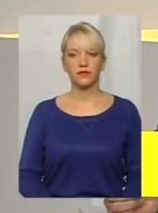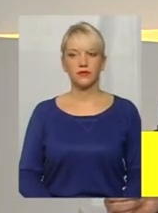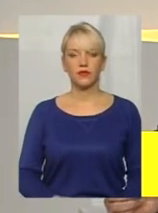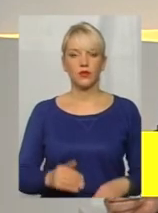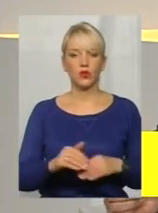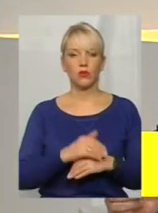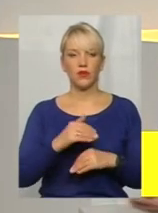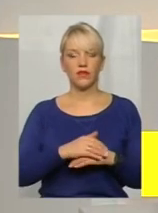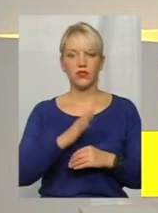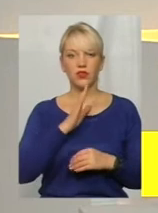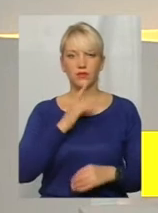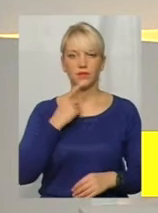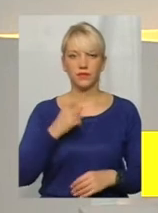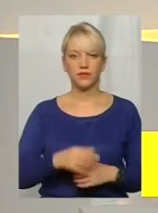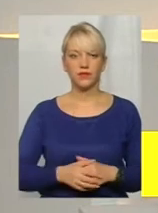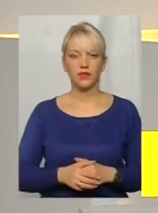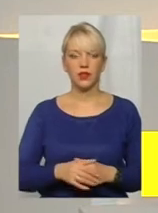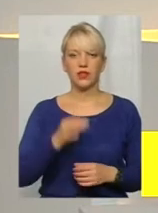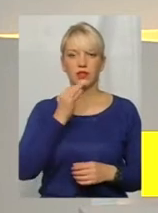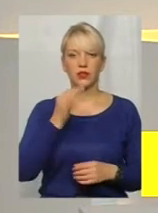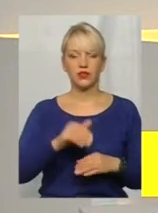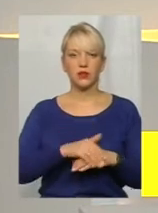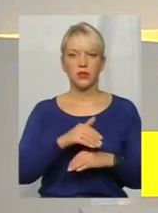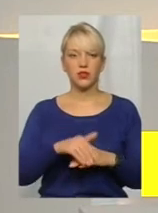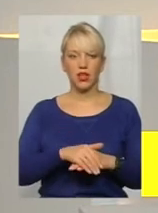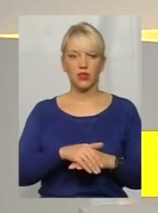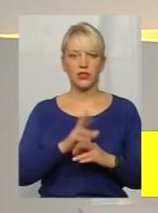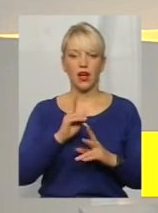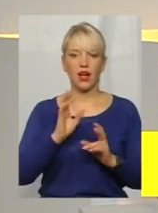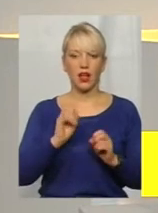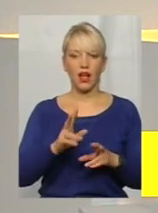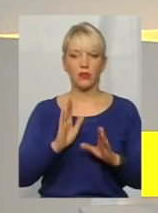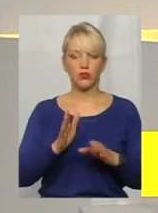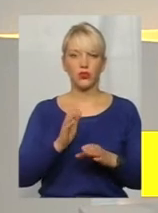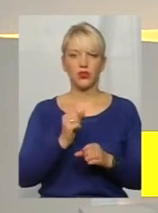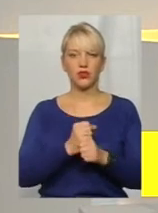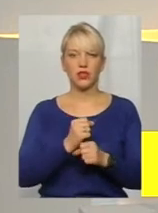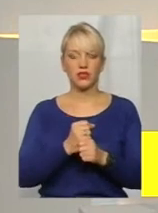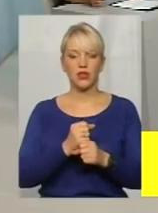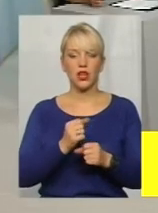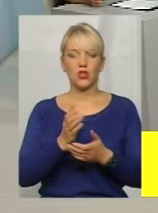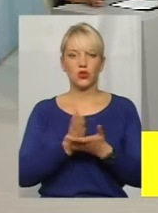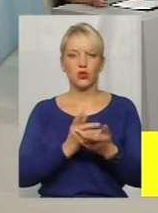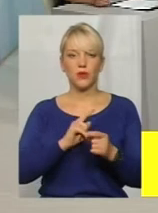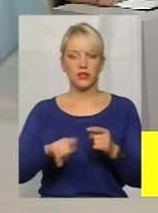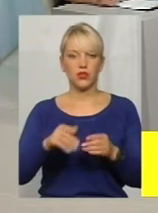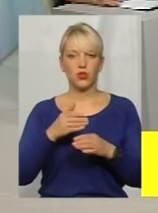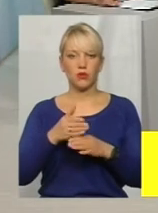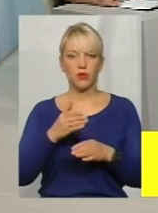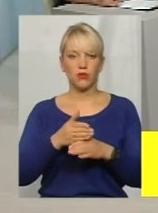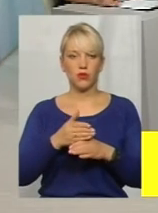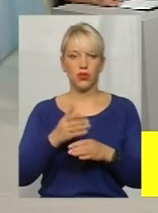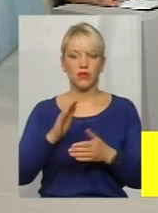Добрий вечір. Добрий вечір. Скажите, пожалуйста, как будет действовать служба экстренной допомоги